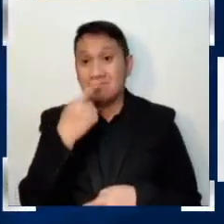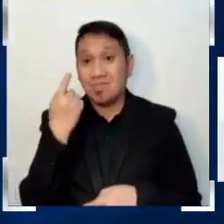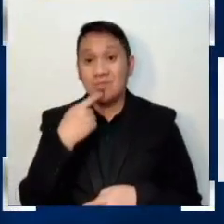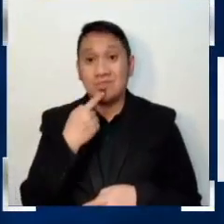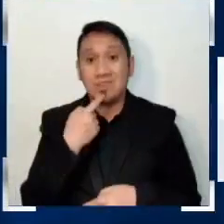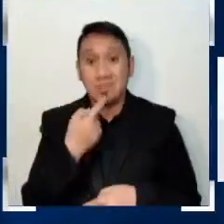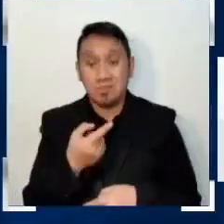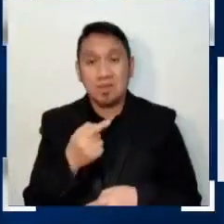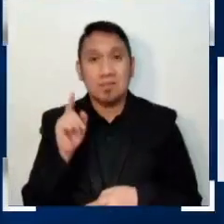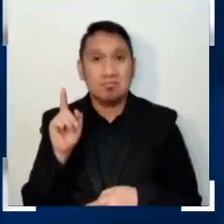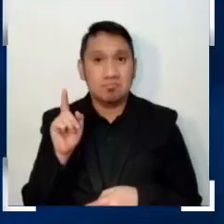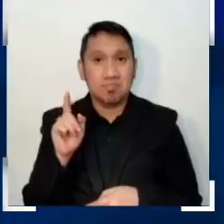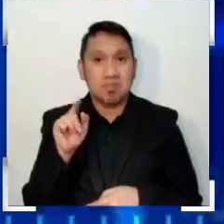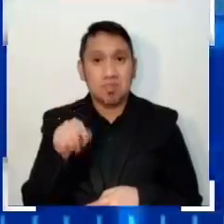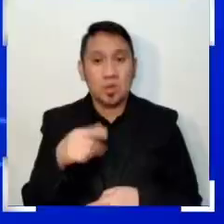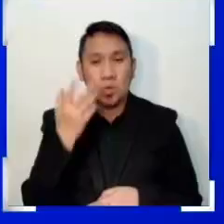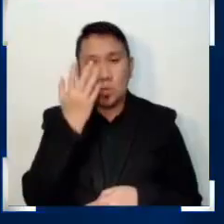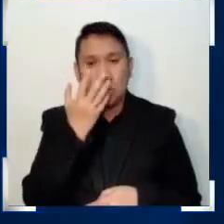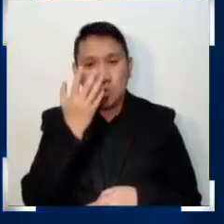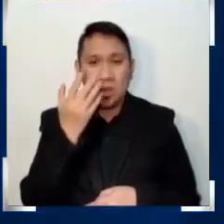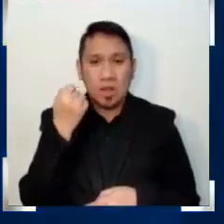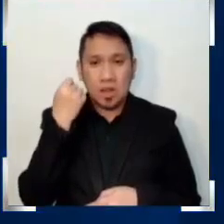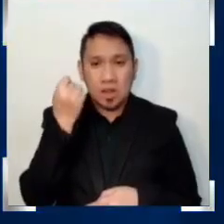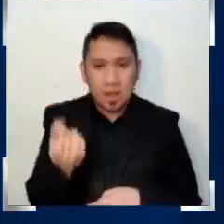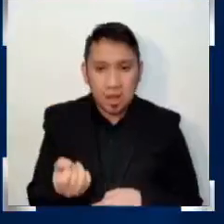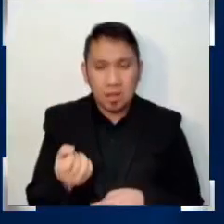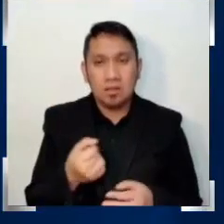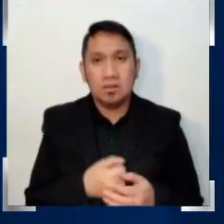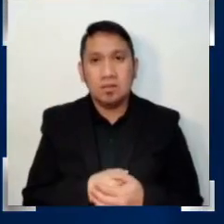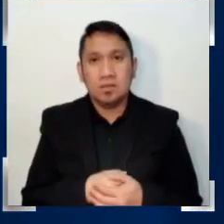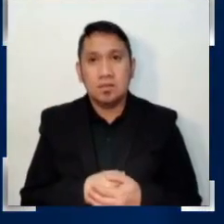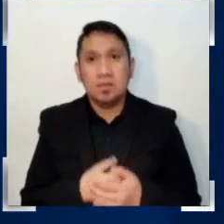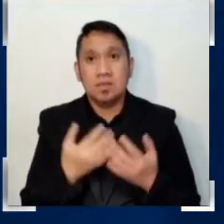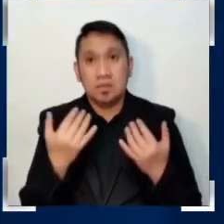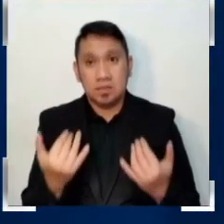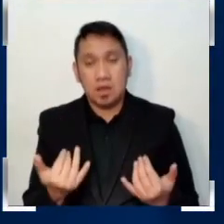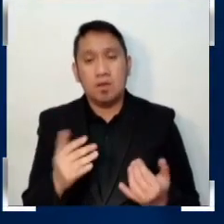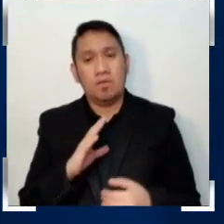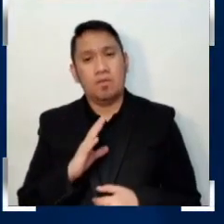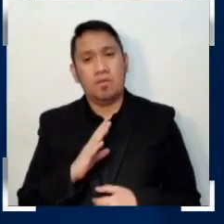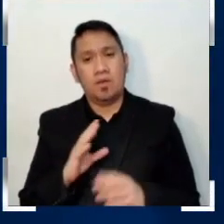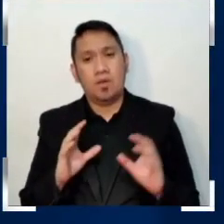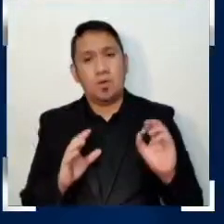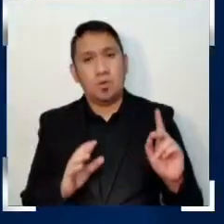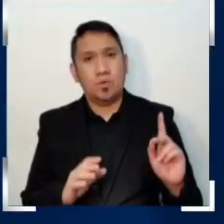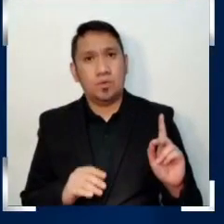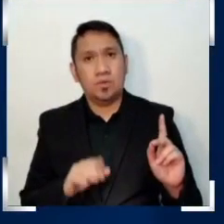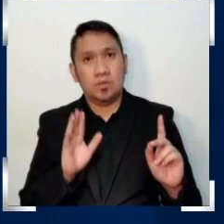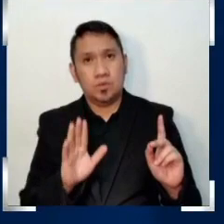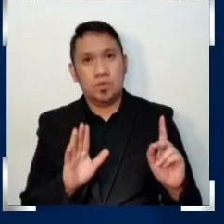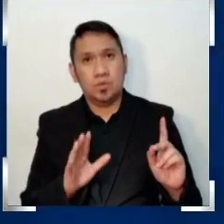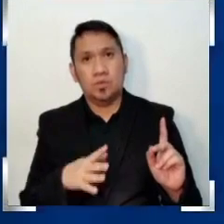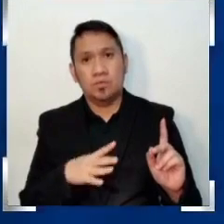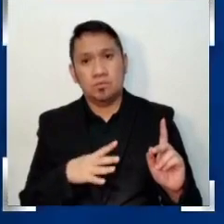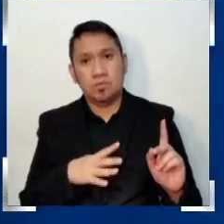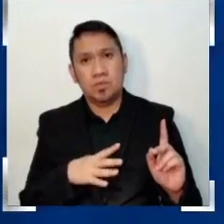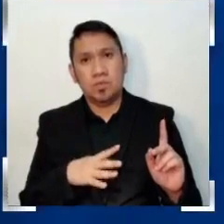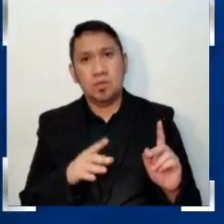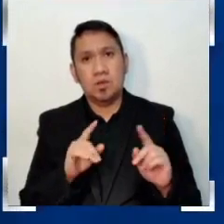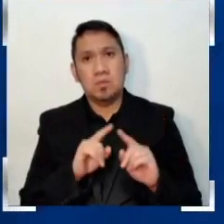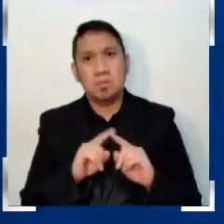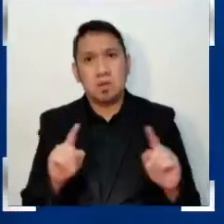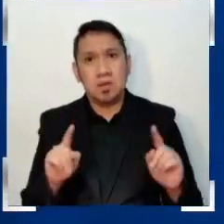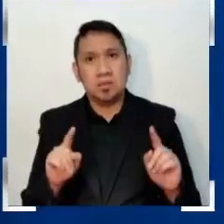Araremo na walan umano sila ng malay. Although okay naman yung kanilang vital signs, kaya lang parang nahihirapang